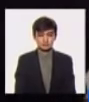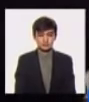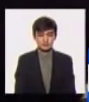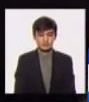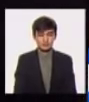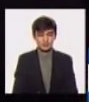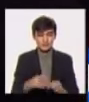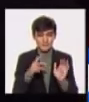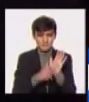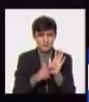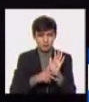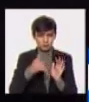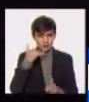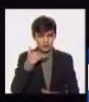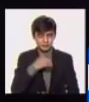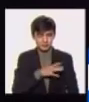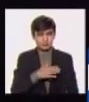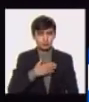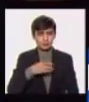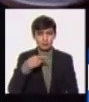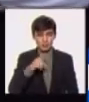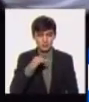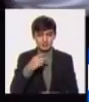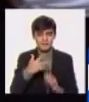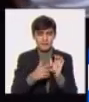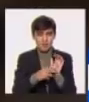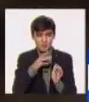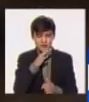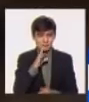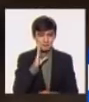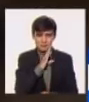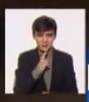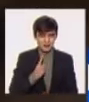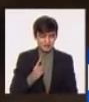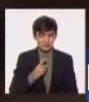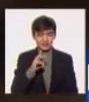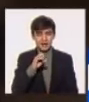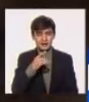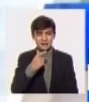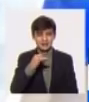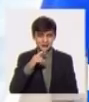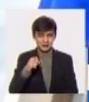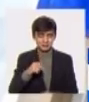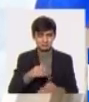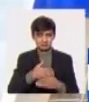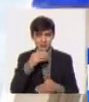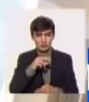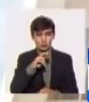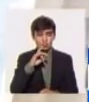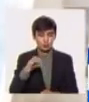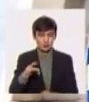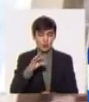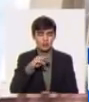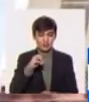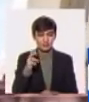Вот 80 звонков на этот номер. 38-летняя мать-одиночка Наргиза Шинебекова пришла к зданию филиала партии «Нур-Отан»